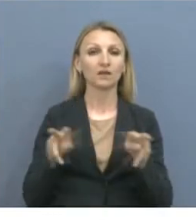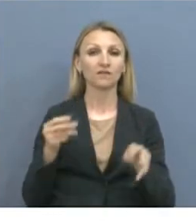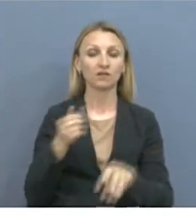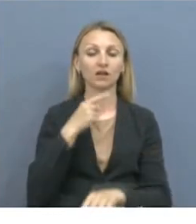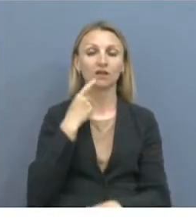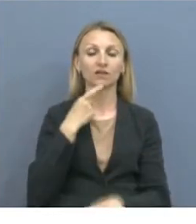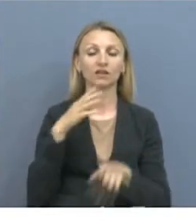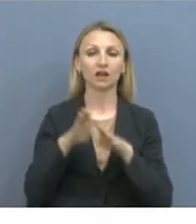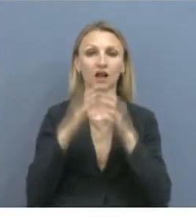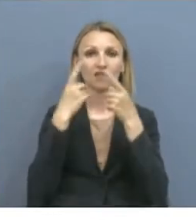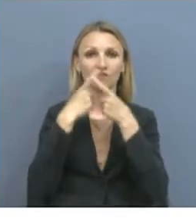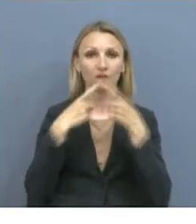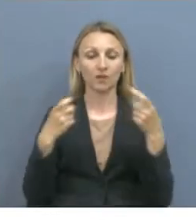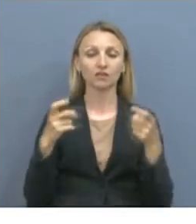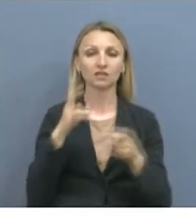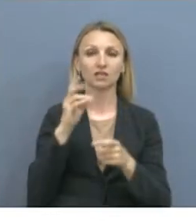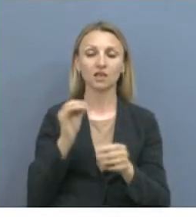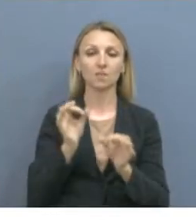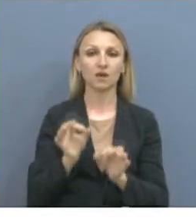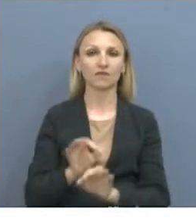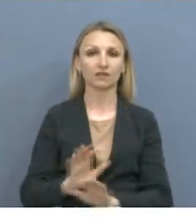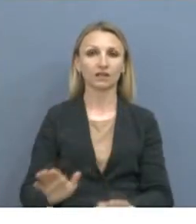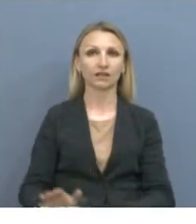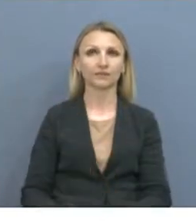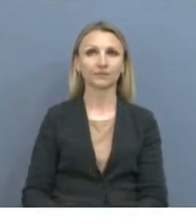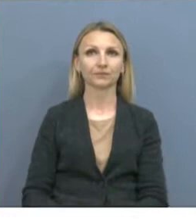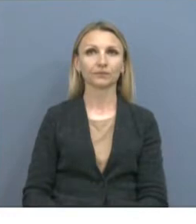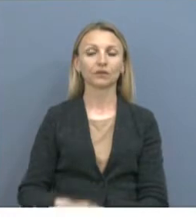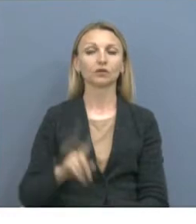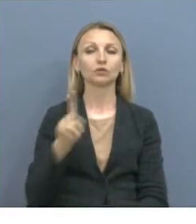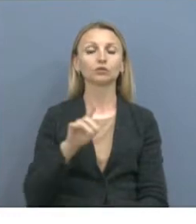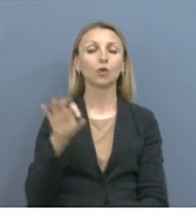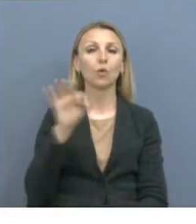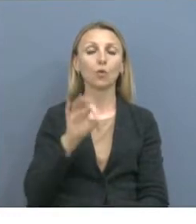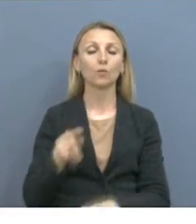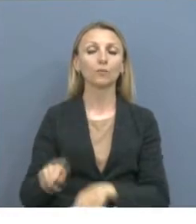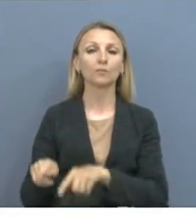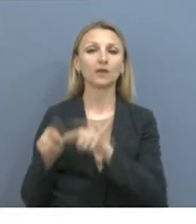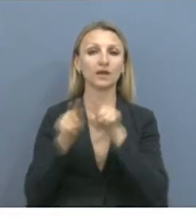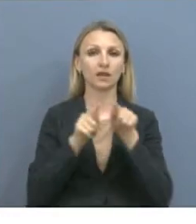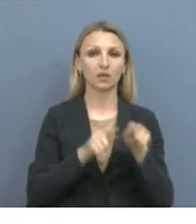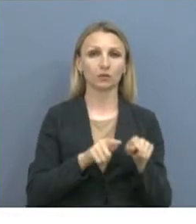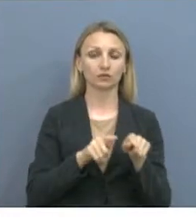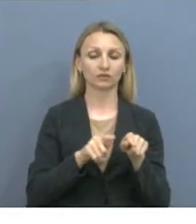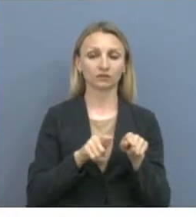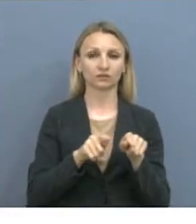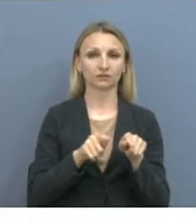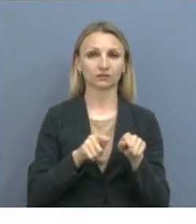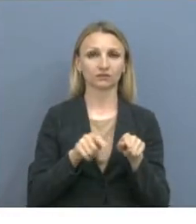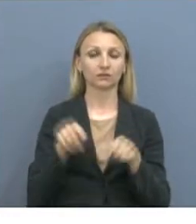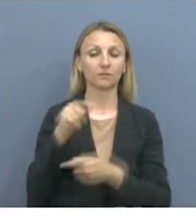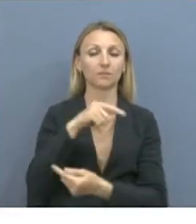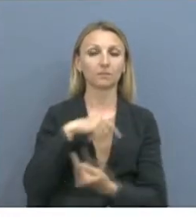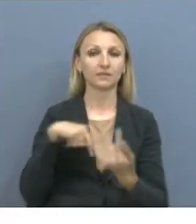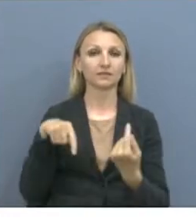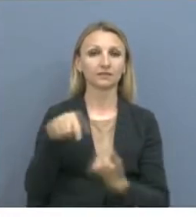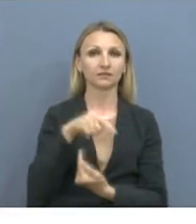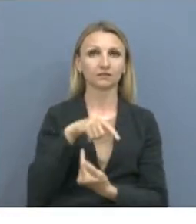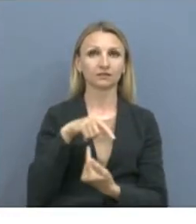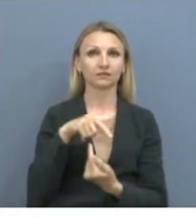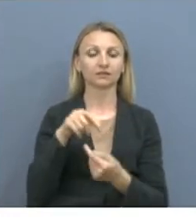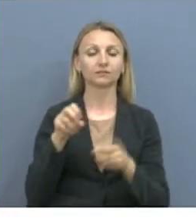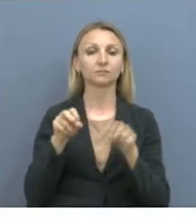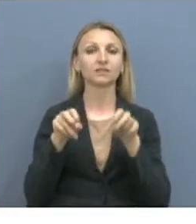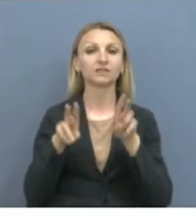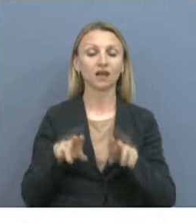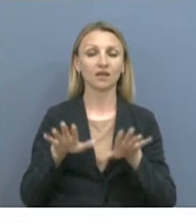опровергло такую информацию. Что касается переноса этих объектов бизнеса в специально отведенные